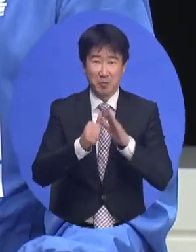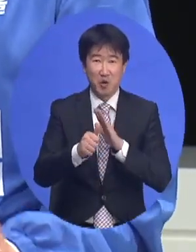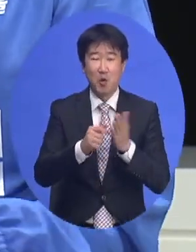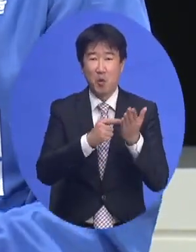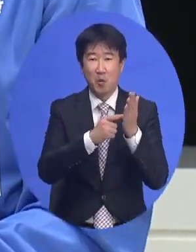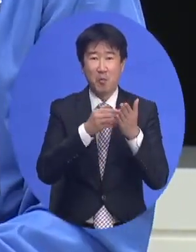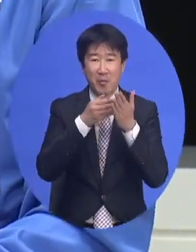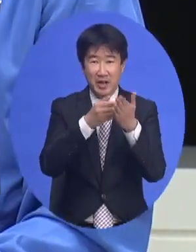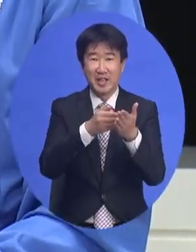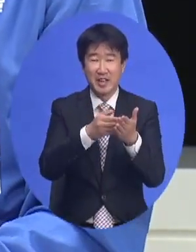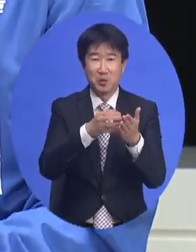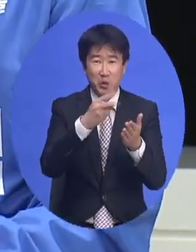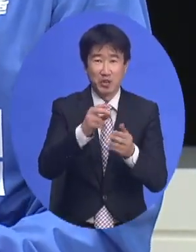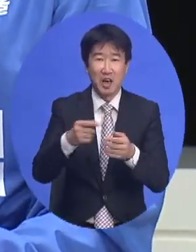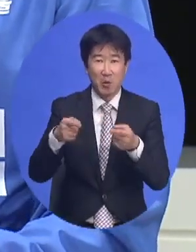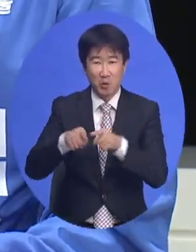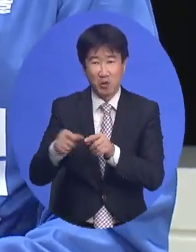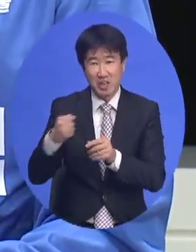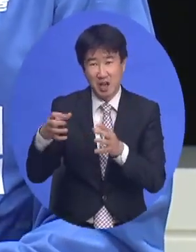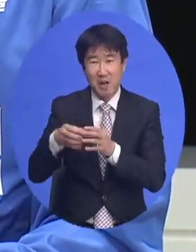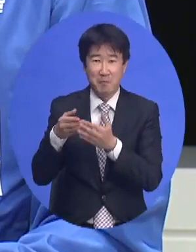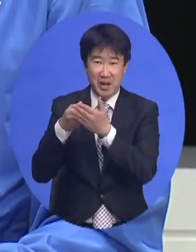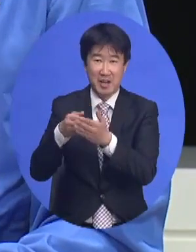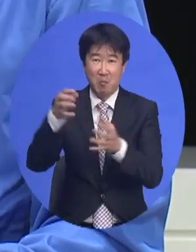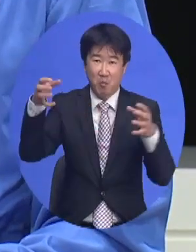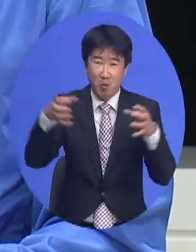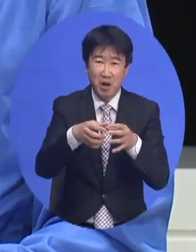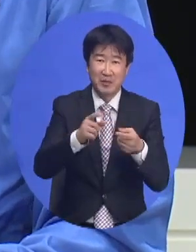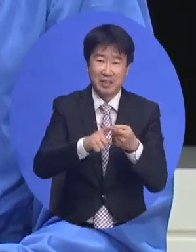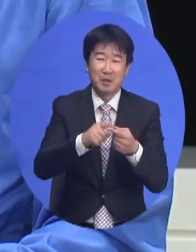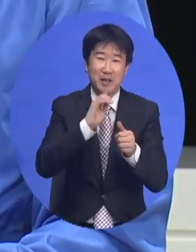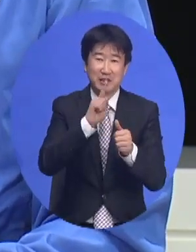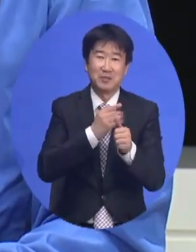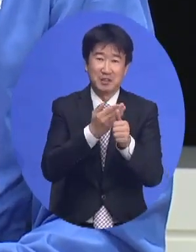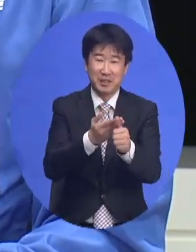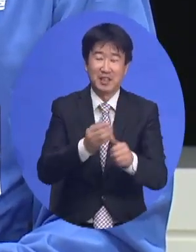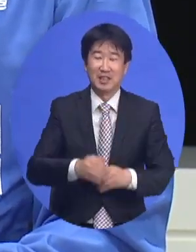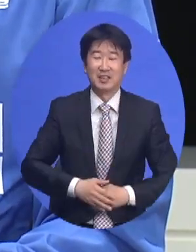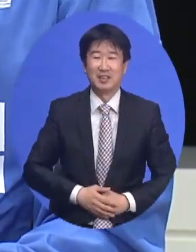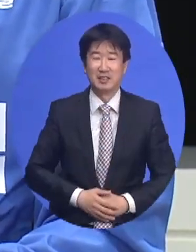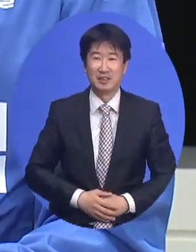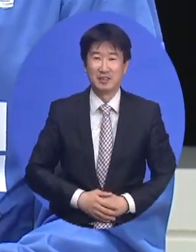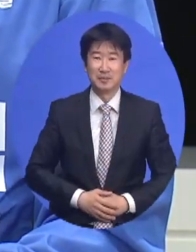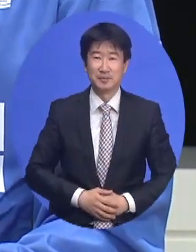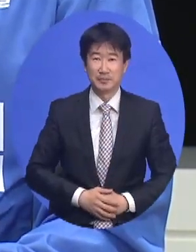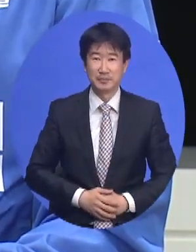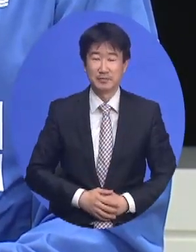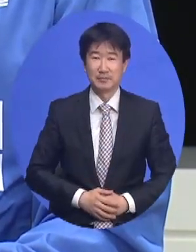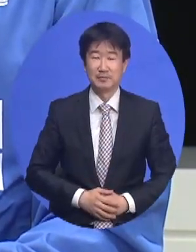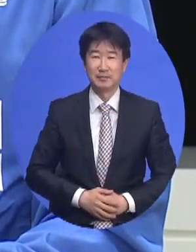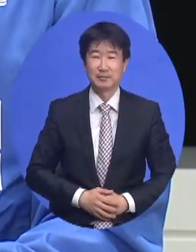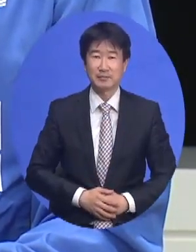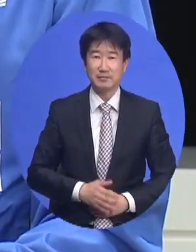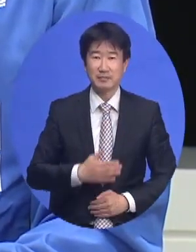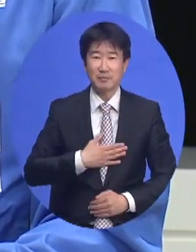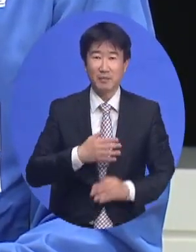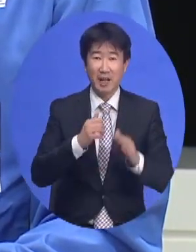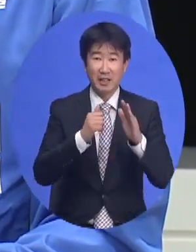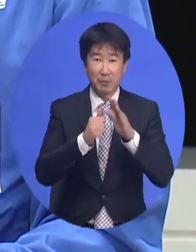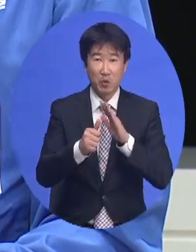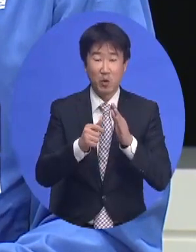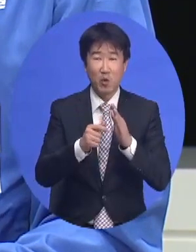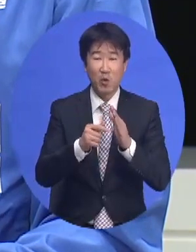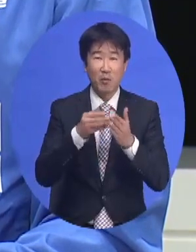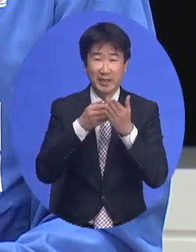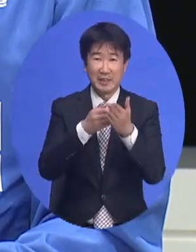아니라 공동 발의까지 포함해서 그렇다는 말씀 드리고요. 예. 이거는 뭐 제가 대표 발의는